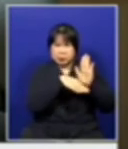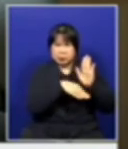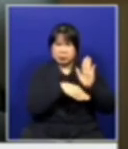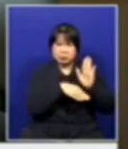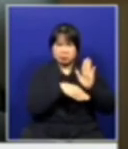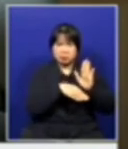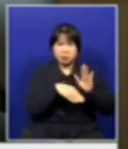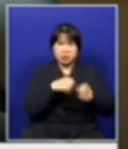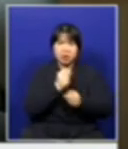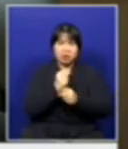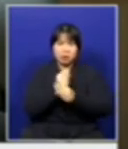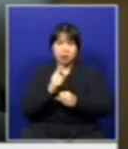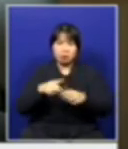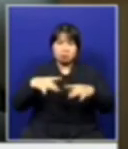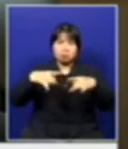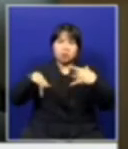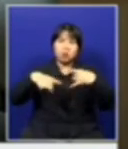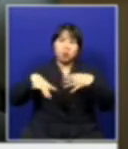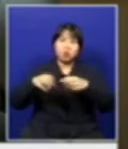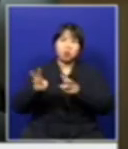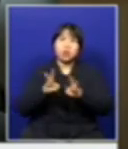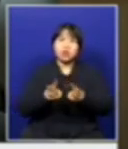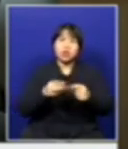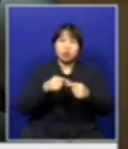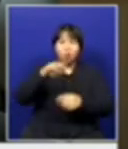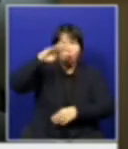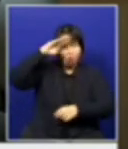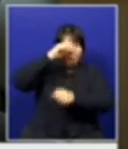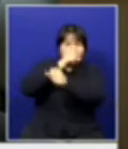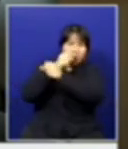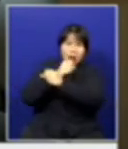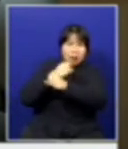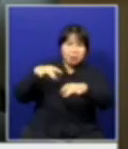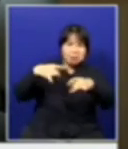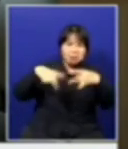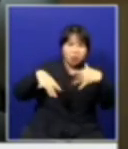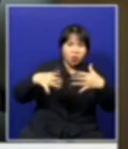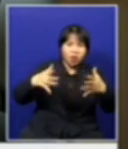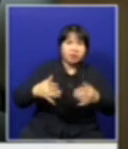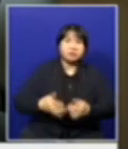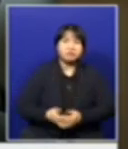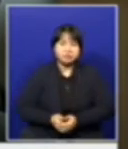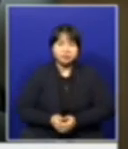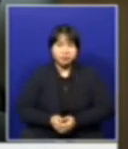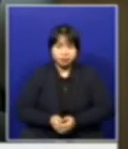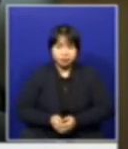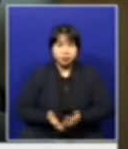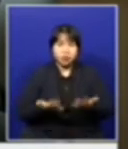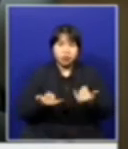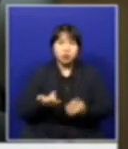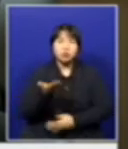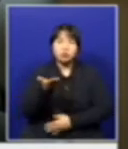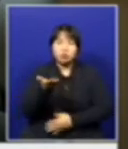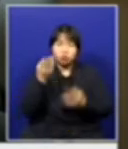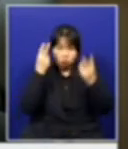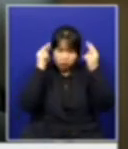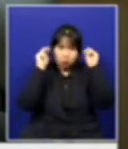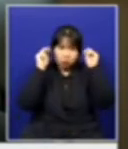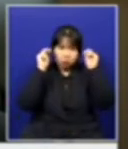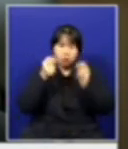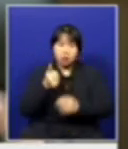ไม่ตรงกับวิธีการป้องกันโรคอะไรพวกนี้ฮะเพราะฉะนั้นขอให้ท่านนายกรัฐมนตรีเ